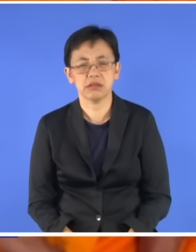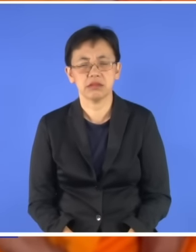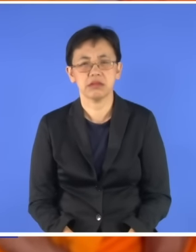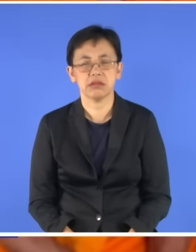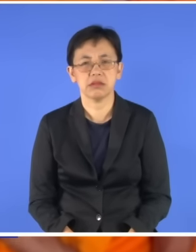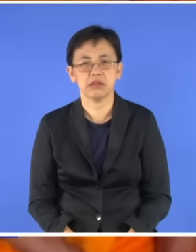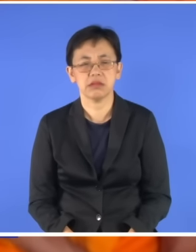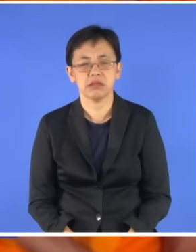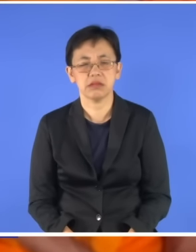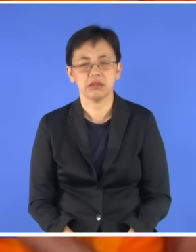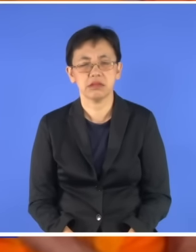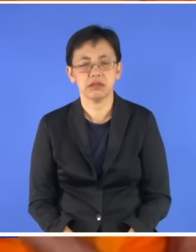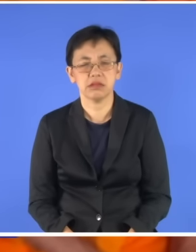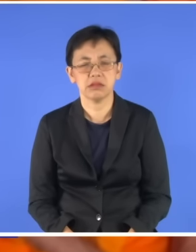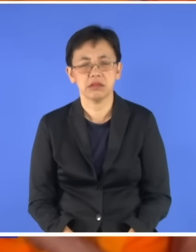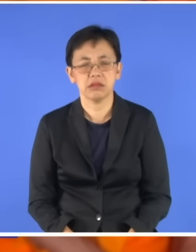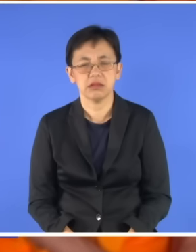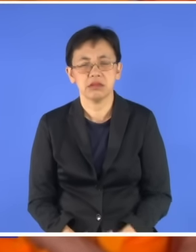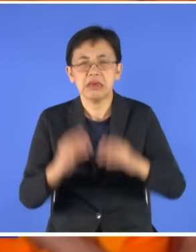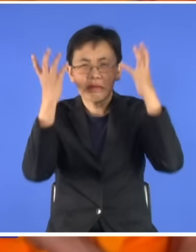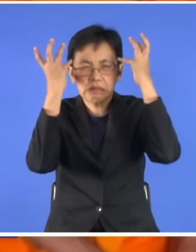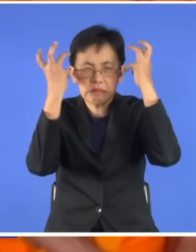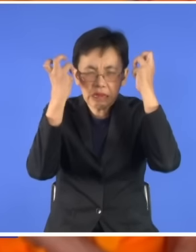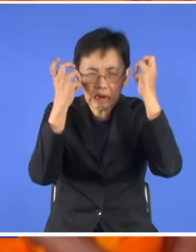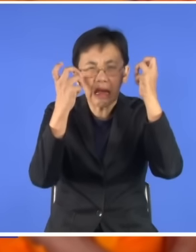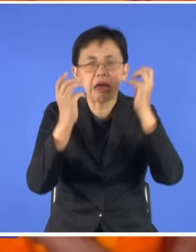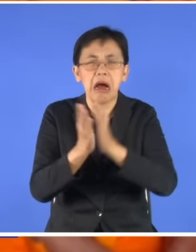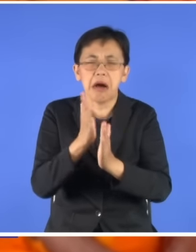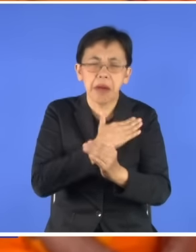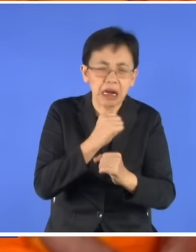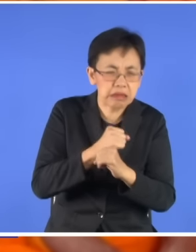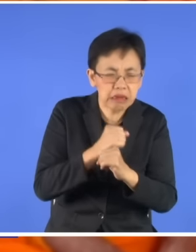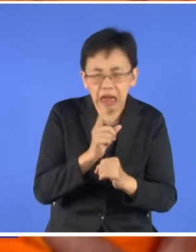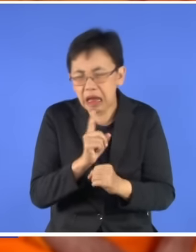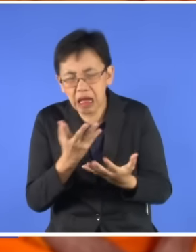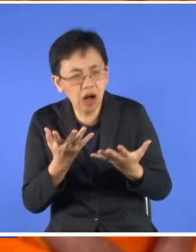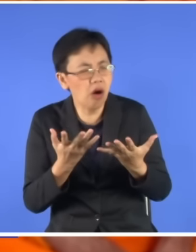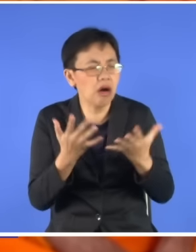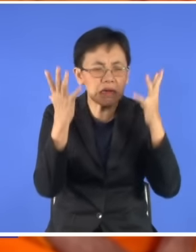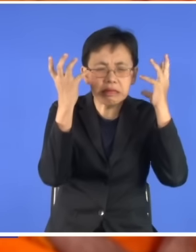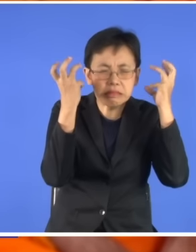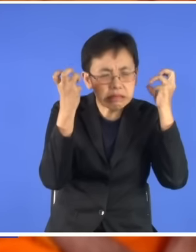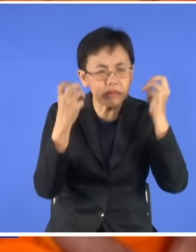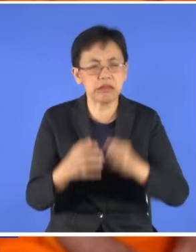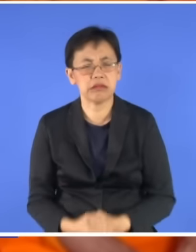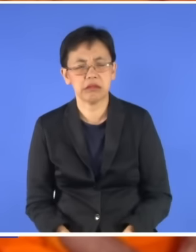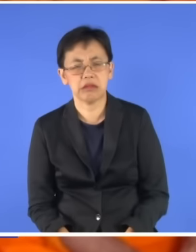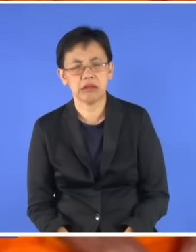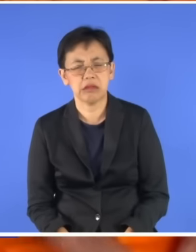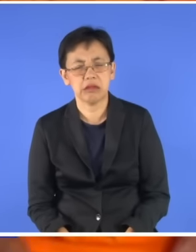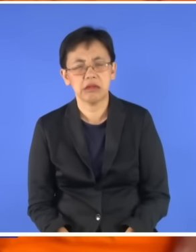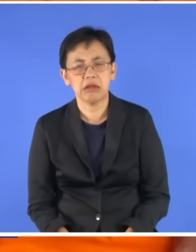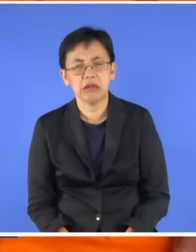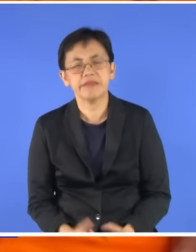ครียดเครียดเครียดยึดของสูงไปหมดแล้วโอ้ไม่ไหนหลายเดือนหมดเรียกต้องไหนใส่ย